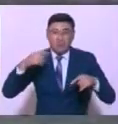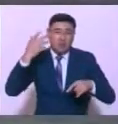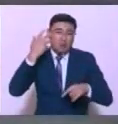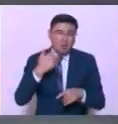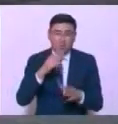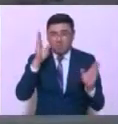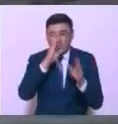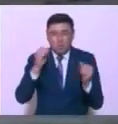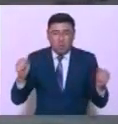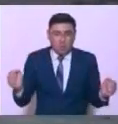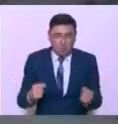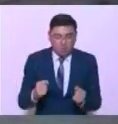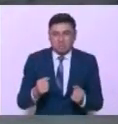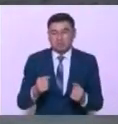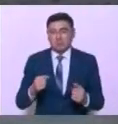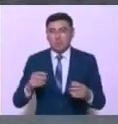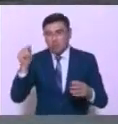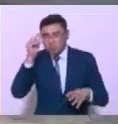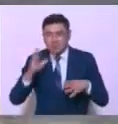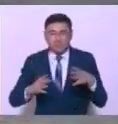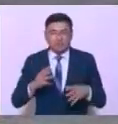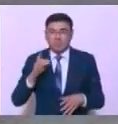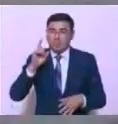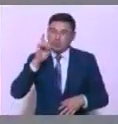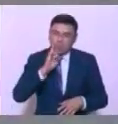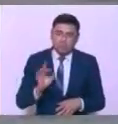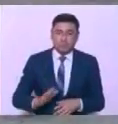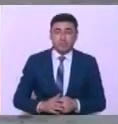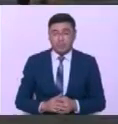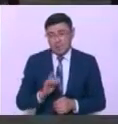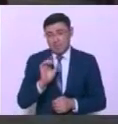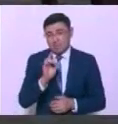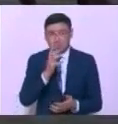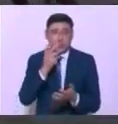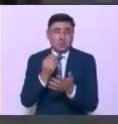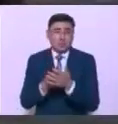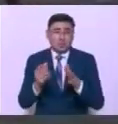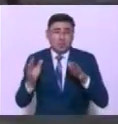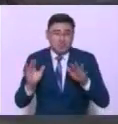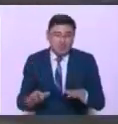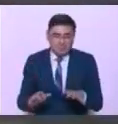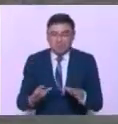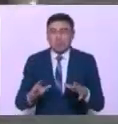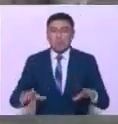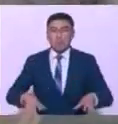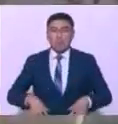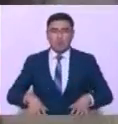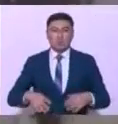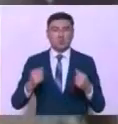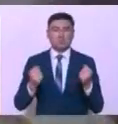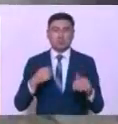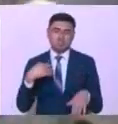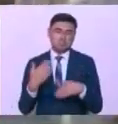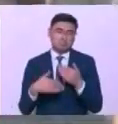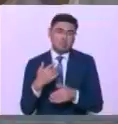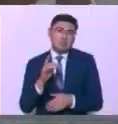погоду если будет создано специальное место можно будет развивать конный спорт - говорит сама тален к примеру на данный момент спрос на